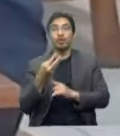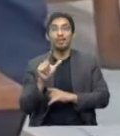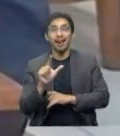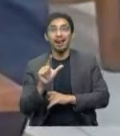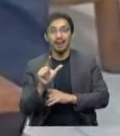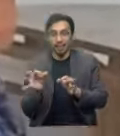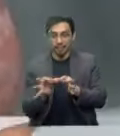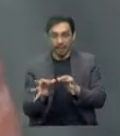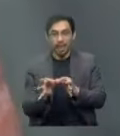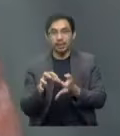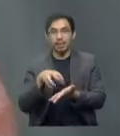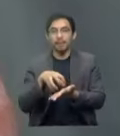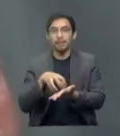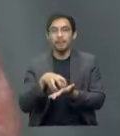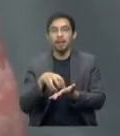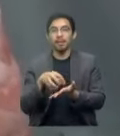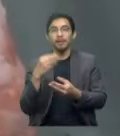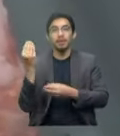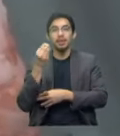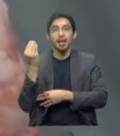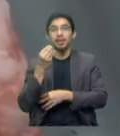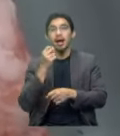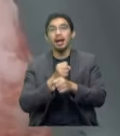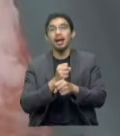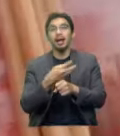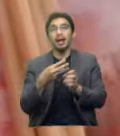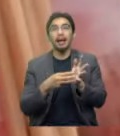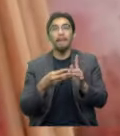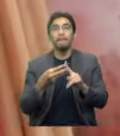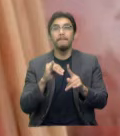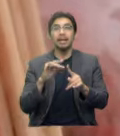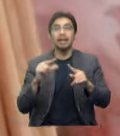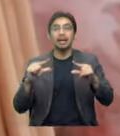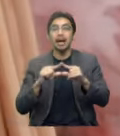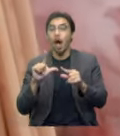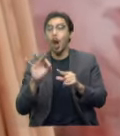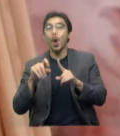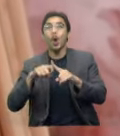wisata Gembira Luka Kampung Rejo Winangun, Yogyakarta ini punya cita rasa yang khas.